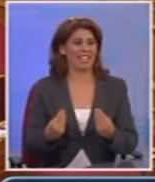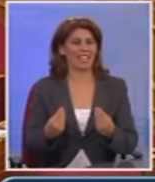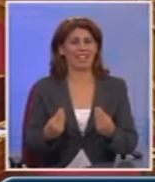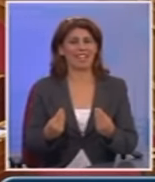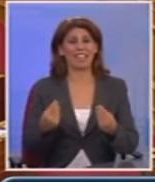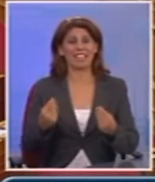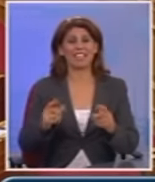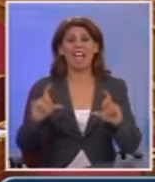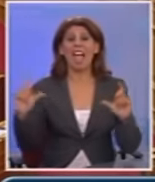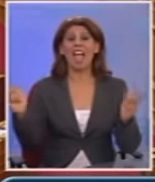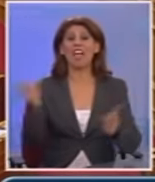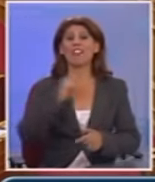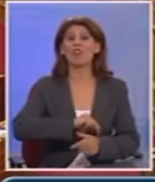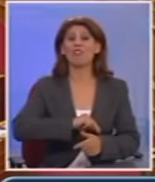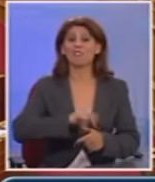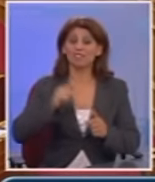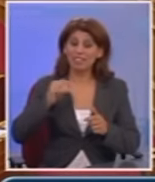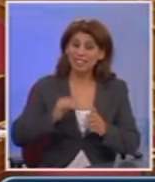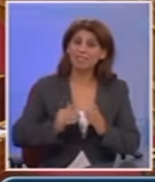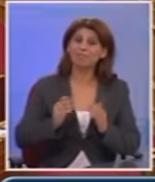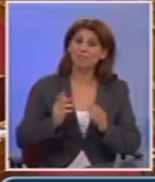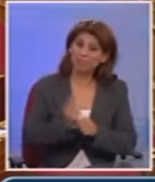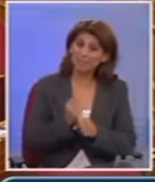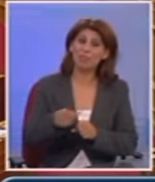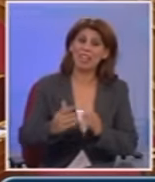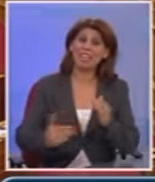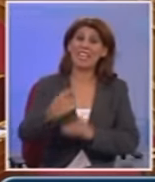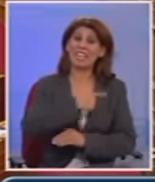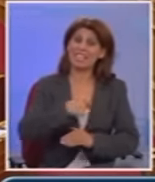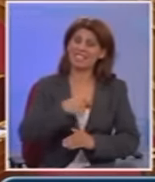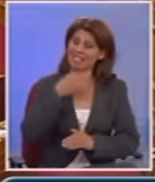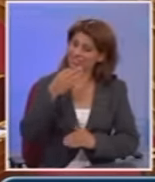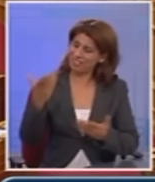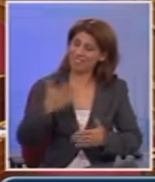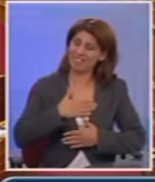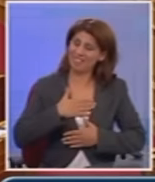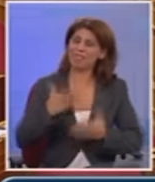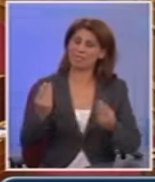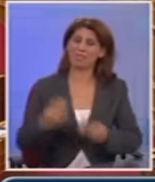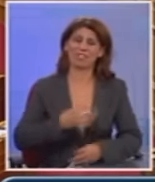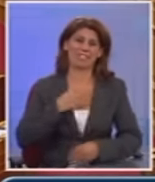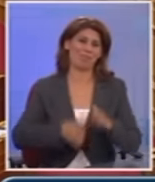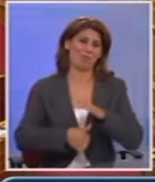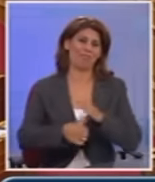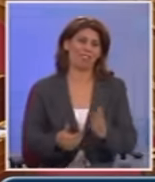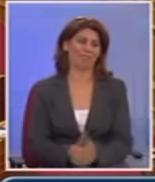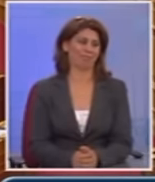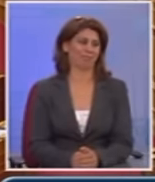σας εύχομαι καλή και εθνοφελή θητεία, έτσι, και ηγεσία. Ορίστε, έχετε το λόγο. Σας ευχαριστώ ιδιαίτερα, κύριε Πρόεδρε.